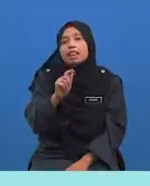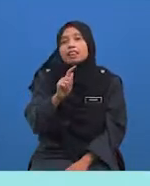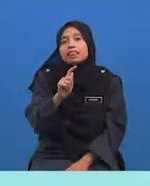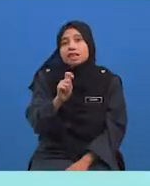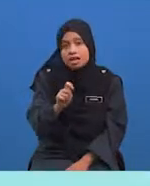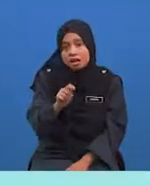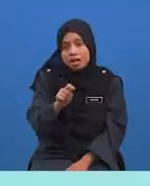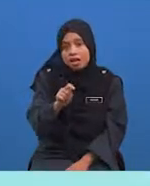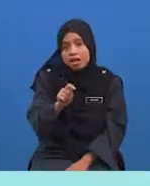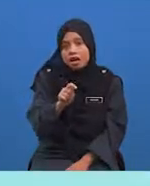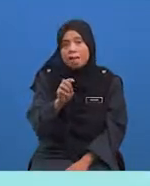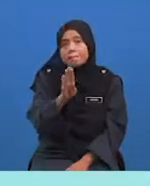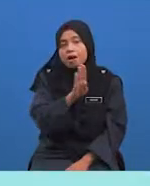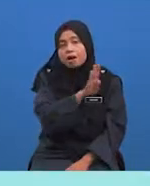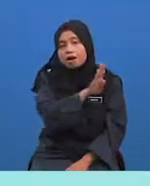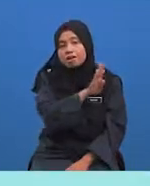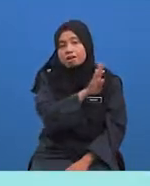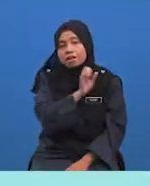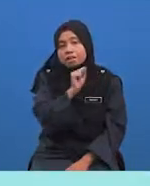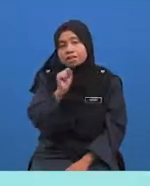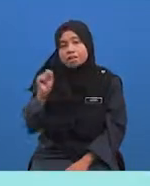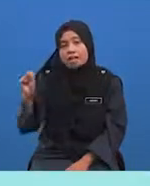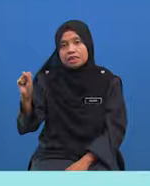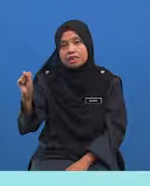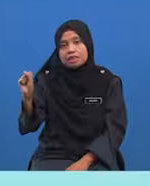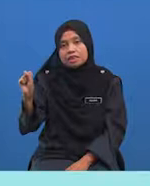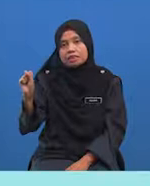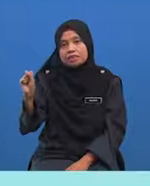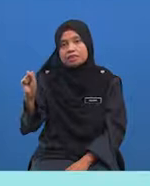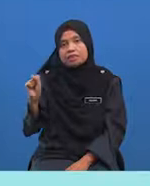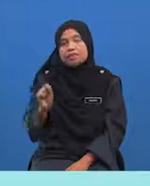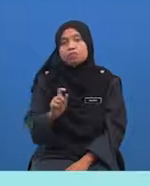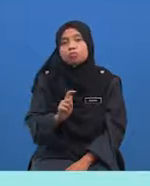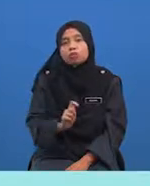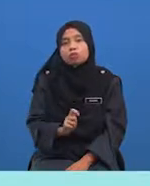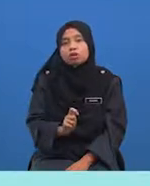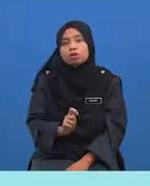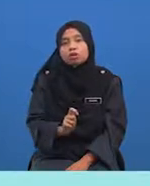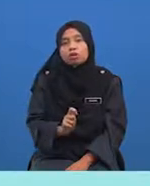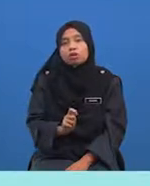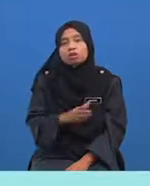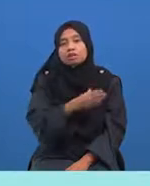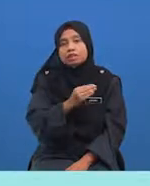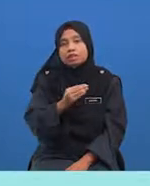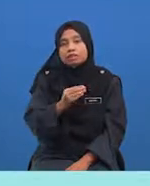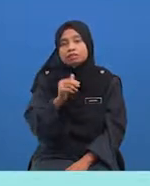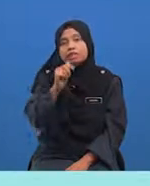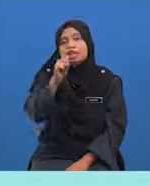Asia Barat, Asia Selatan, Asia Timur dan Asia